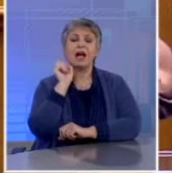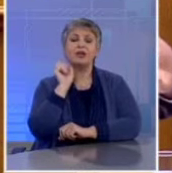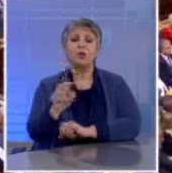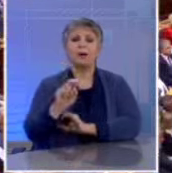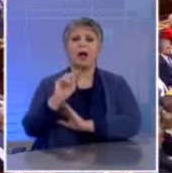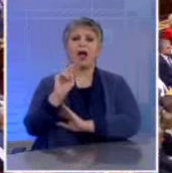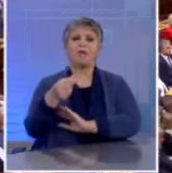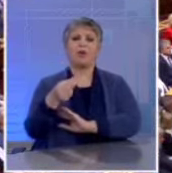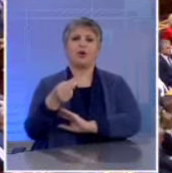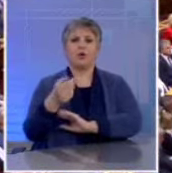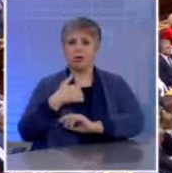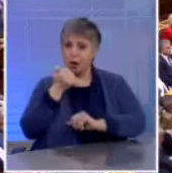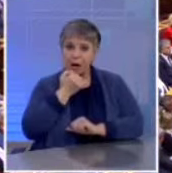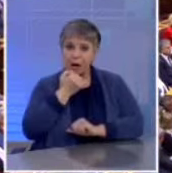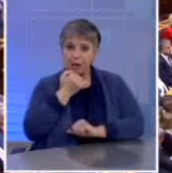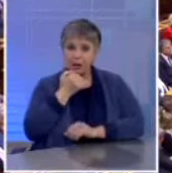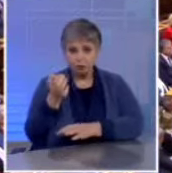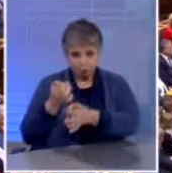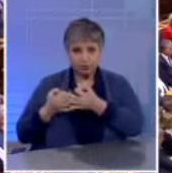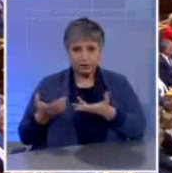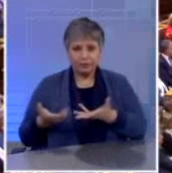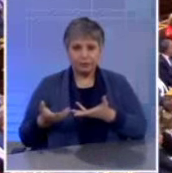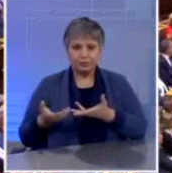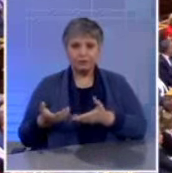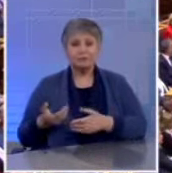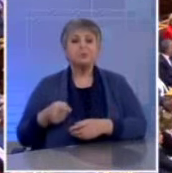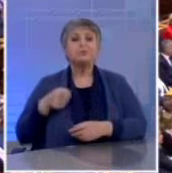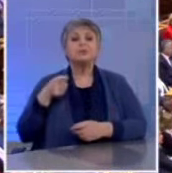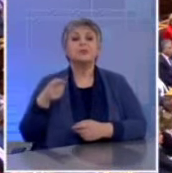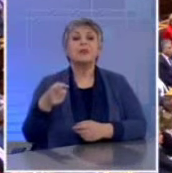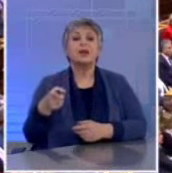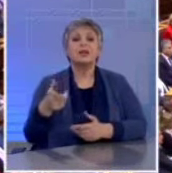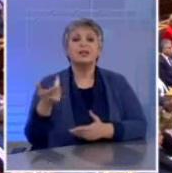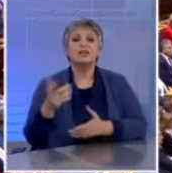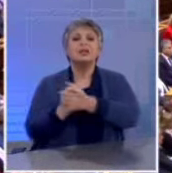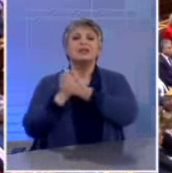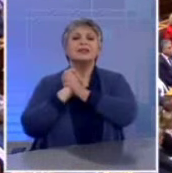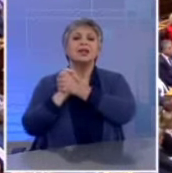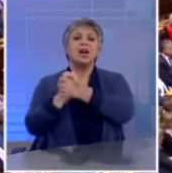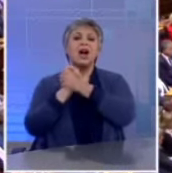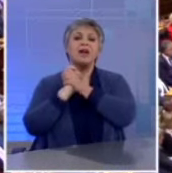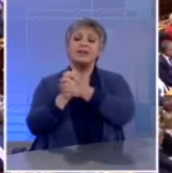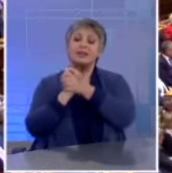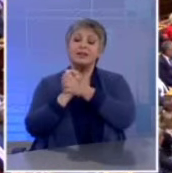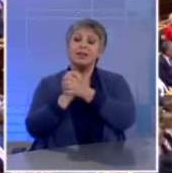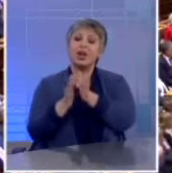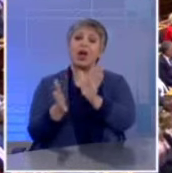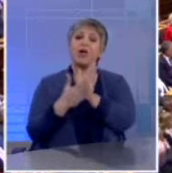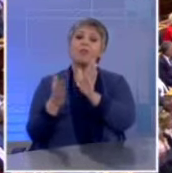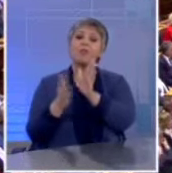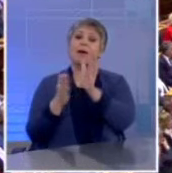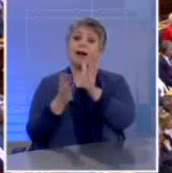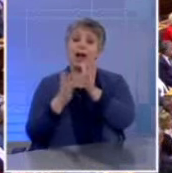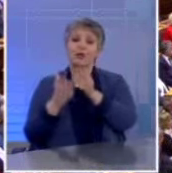διαψεύσετε. Από τα οποία εσείς τα βγάλατε. Συγχαρητήρια λοιπόν. Μπράβο σας που έχετε χρεοκοπημένο